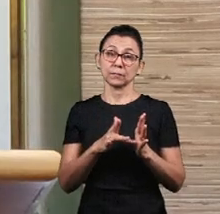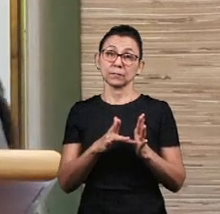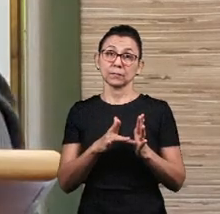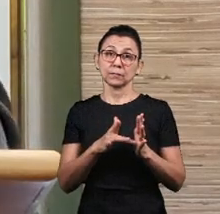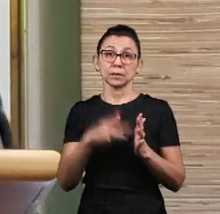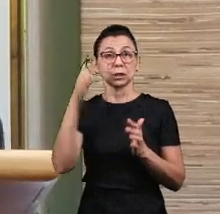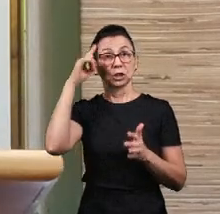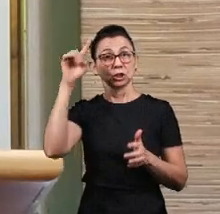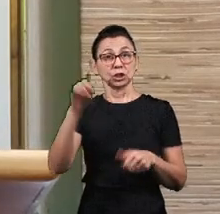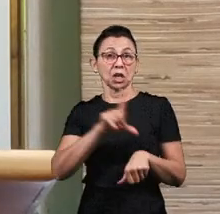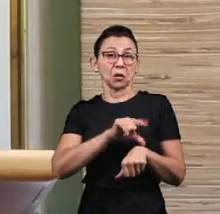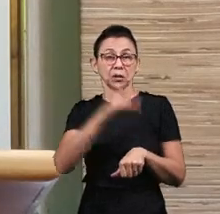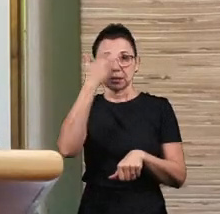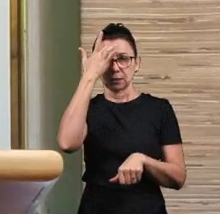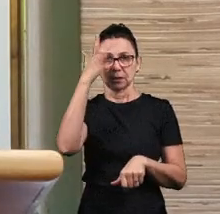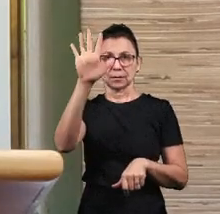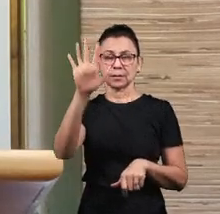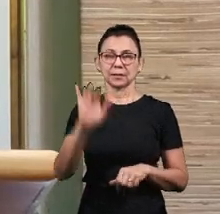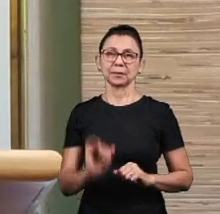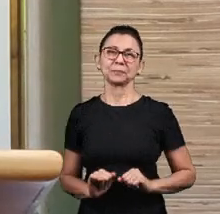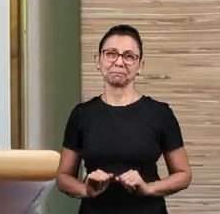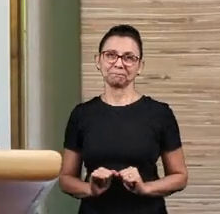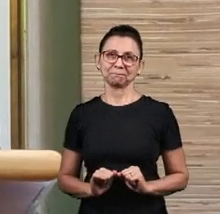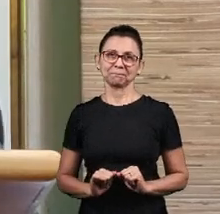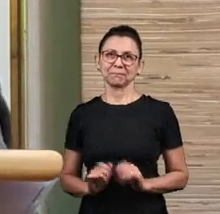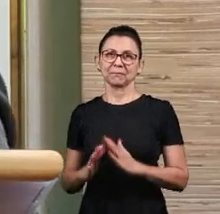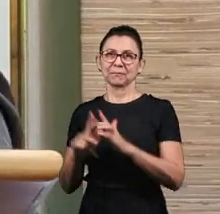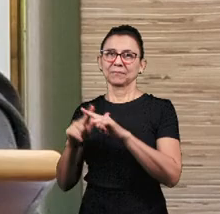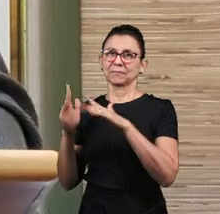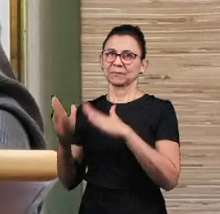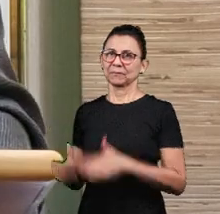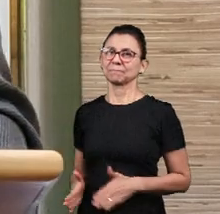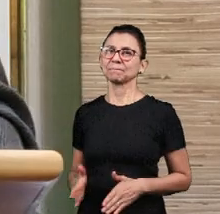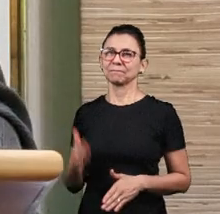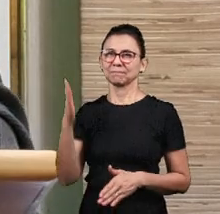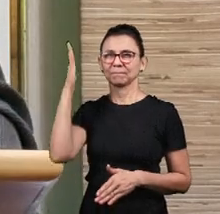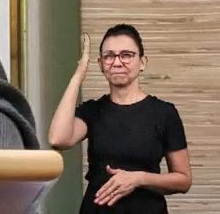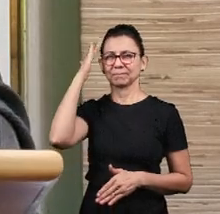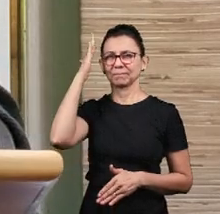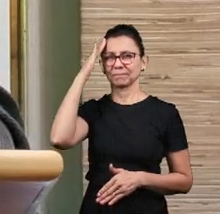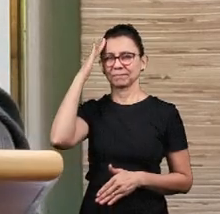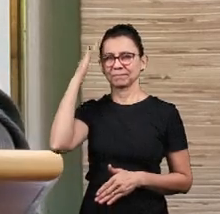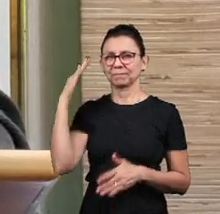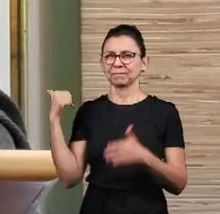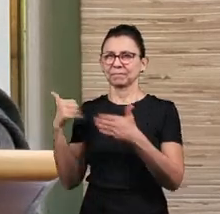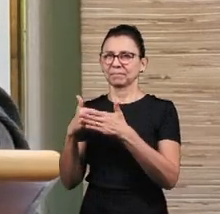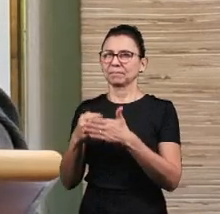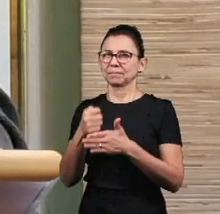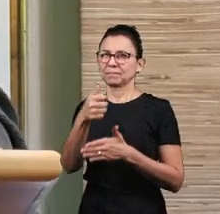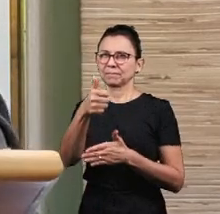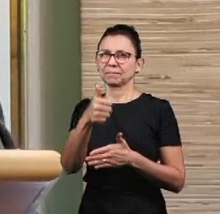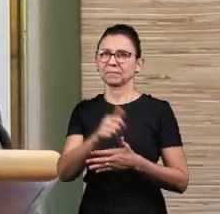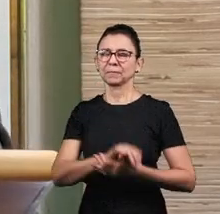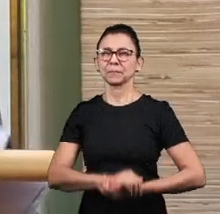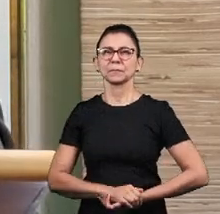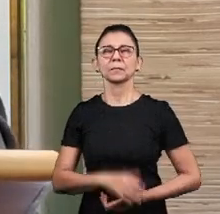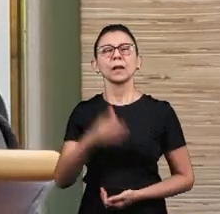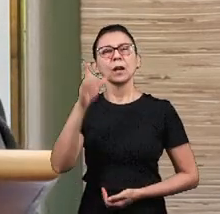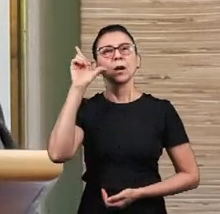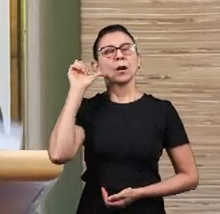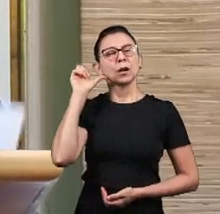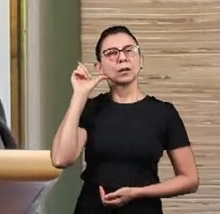l'Église, elle sait que le temps est proche. Hier, nous avons reçu une correspondance